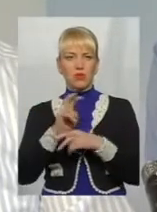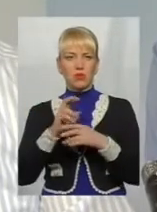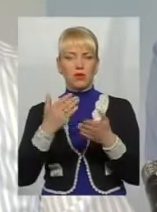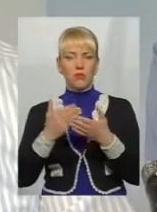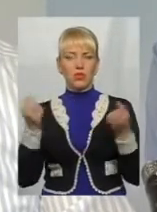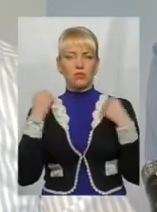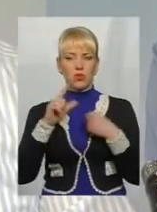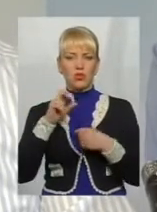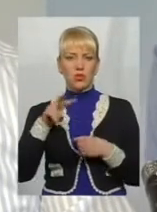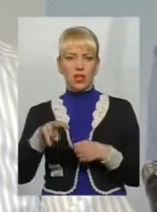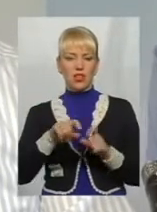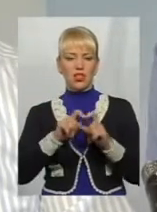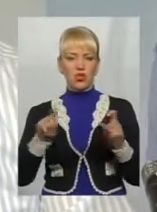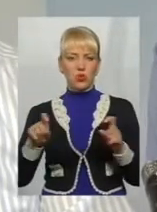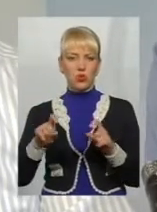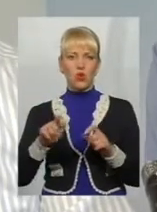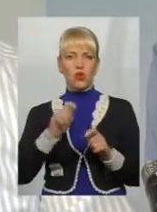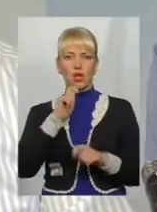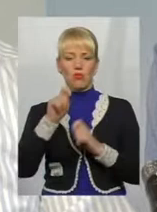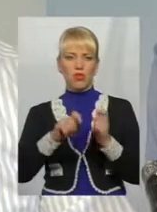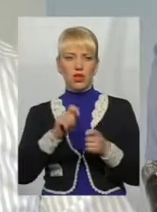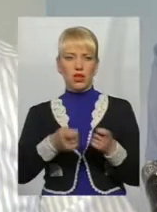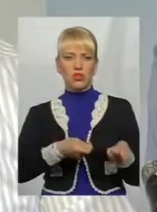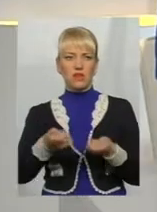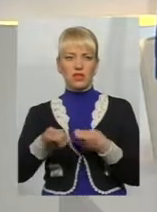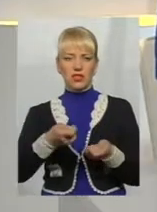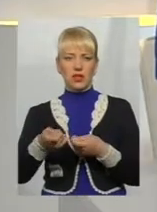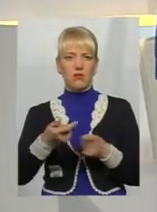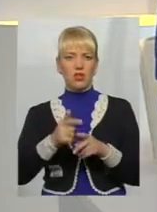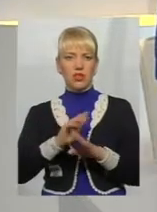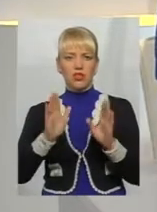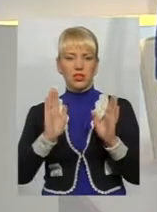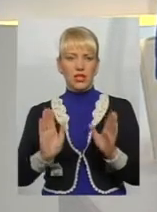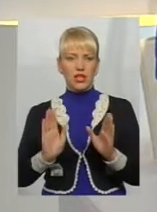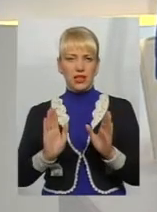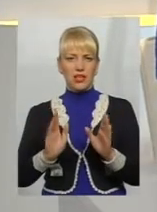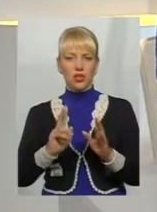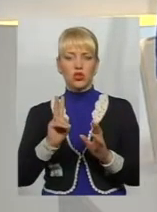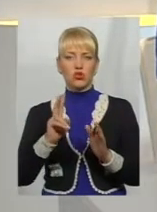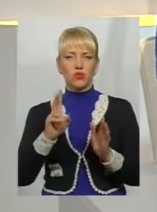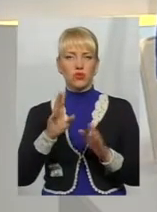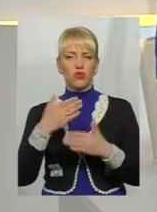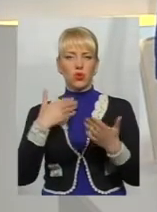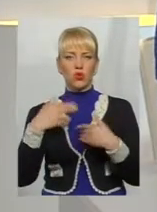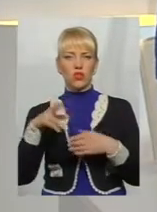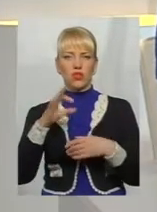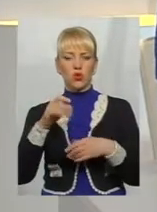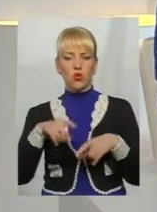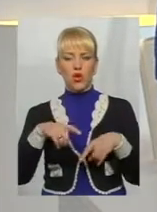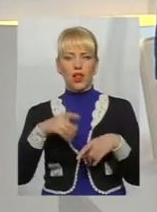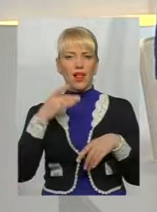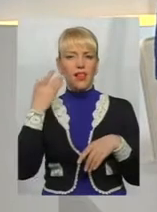спортивні зали, школи, там подарунки веземо їм, не тільки, там, скажімо, які відносяться до легкої атлетики, там веземо м'ячі,